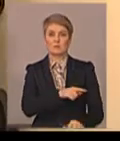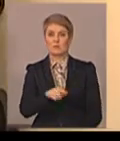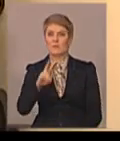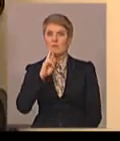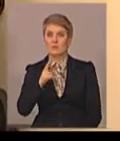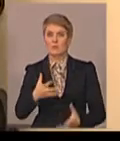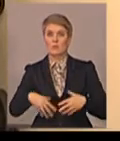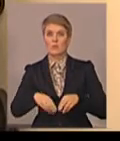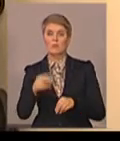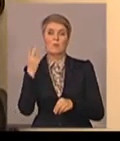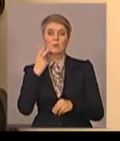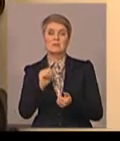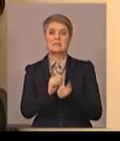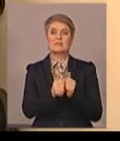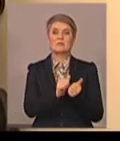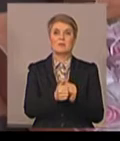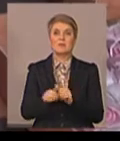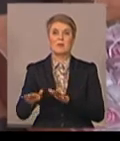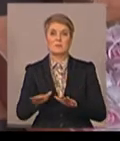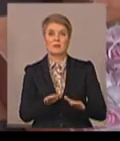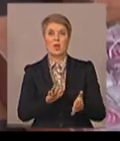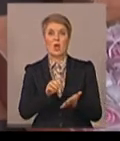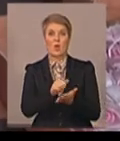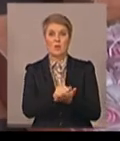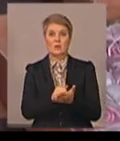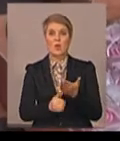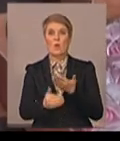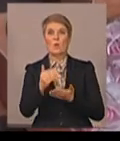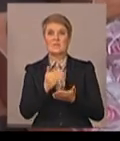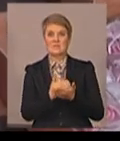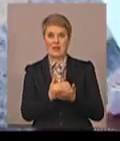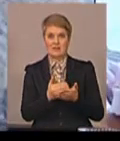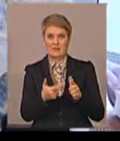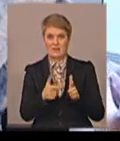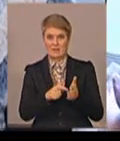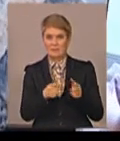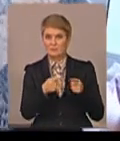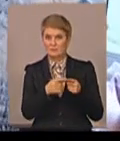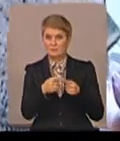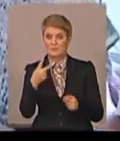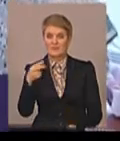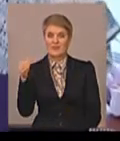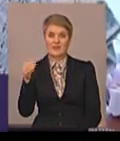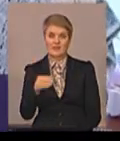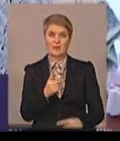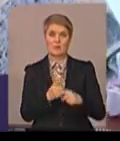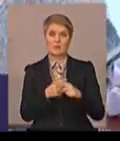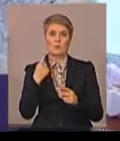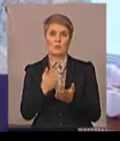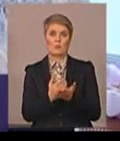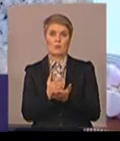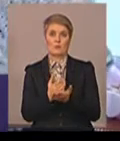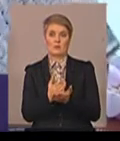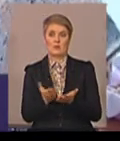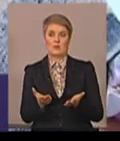родина постійно змінювала міста. Оренда останньої квартири обходилася дорого, каже жінка. 2000 і плюс комунальне. В общем, а